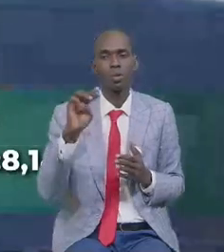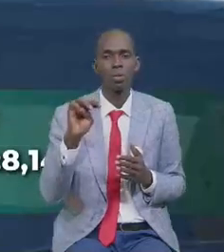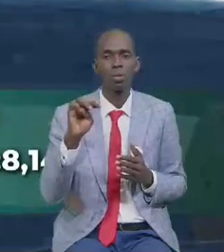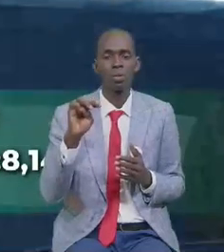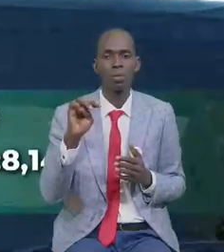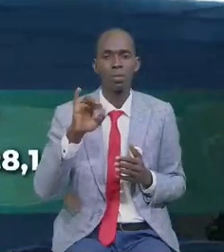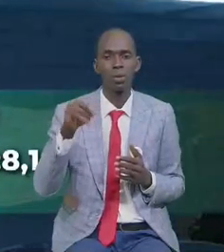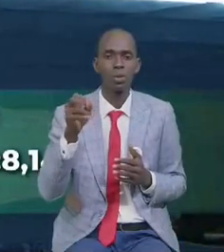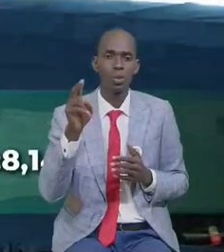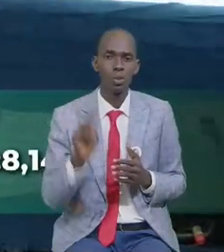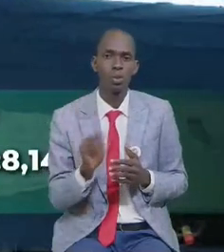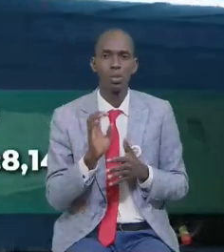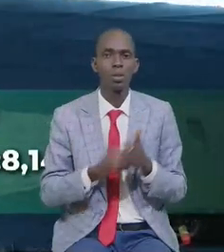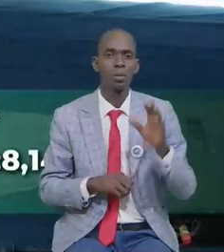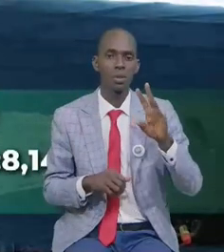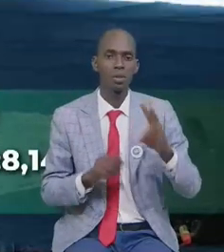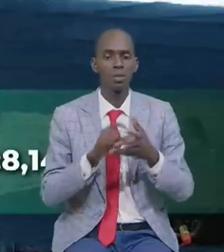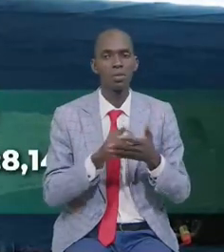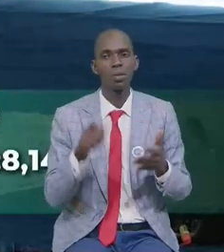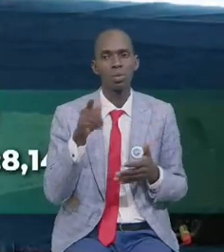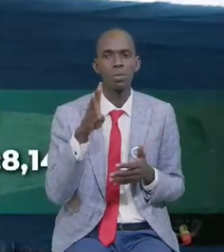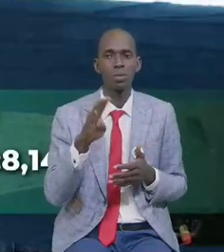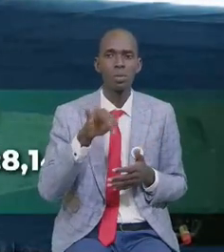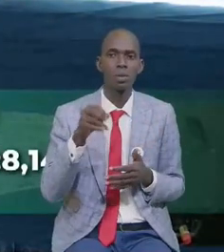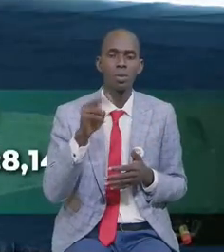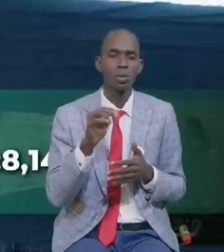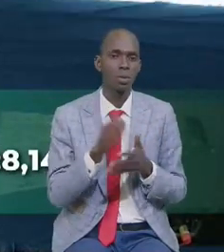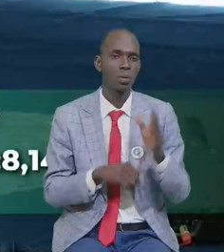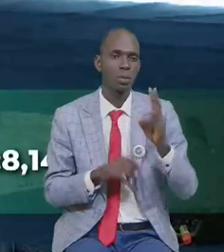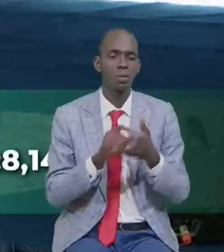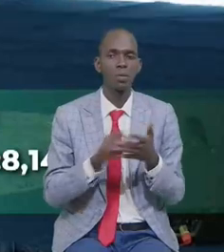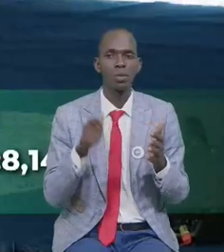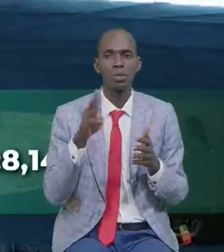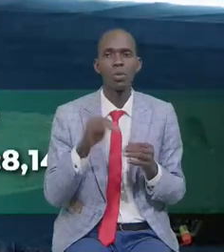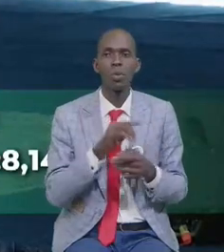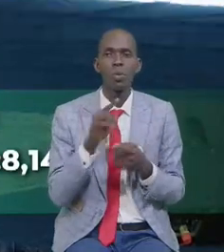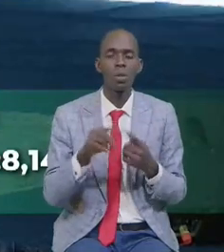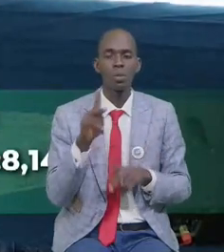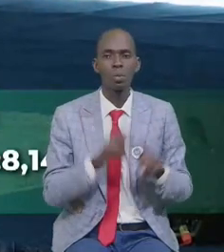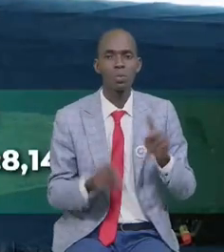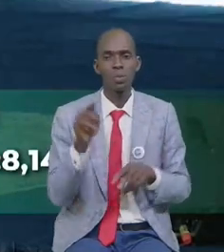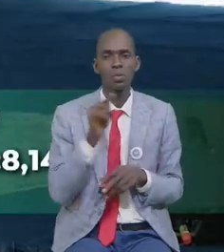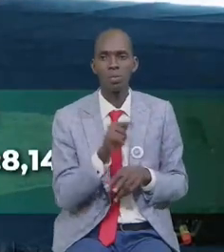en Jean chapitre 6, 24. Jean 6, 24.